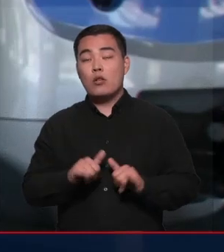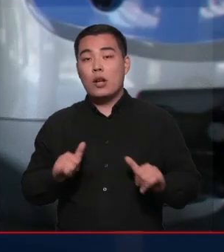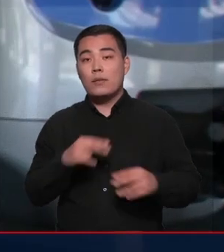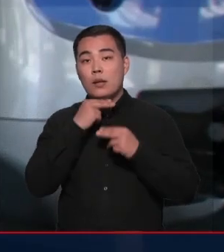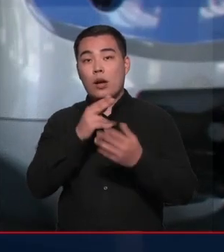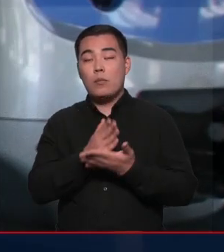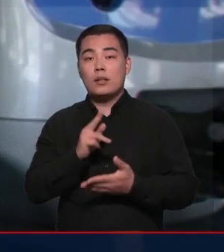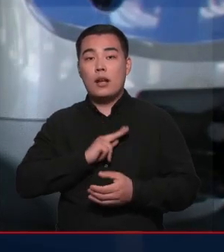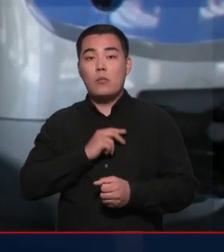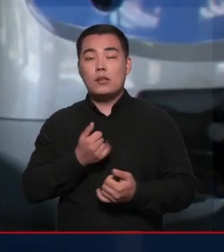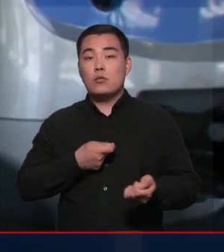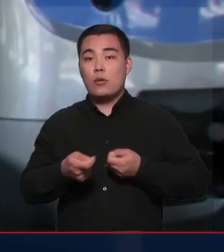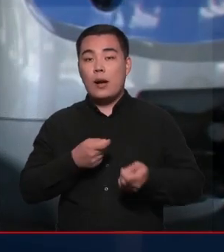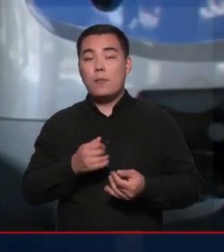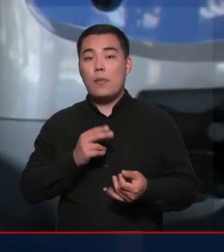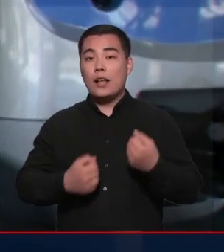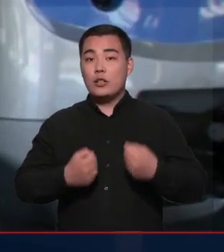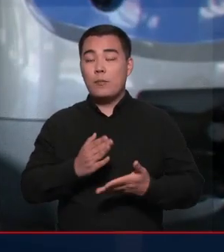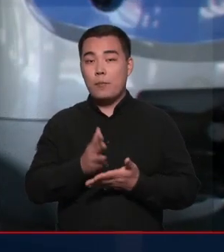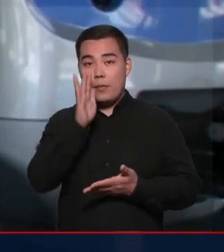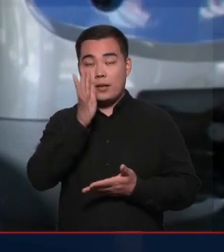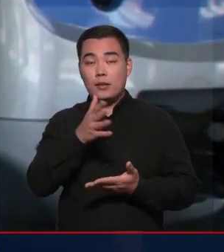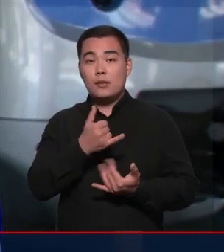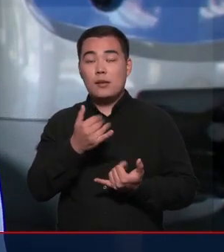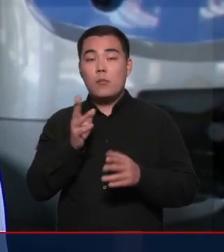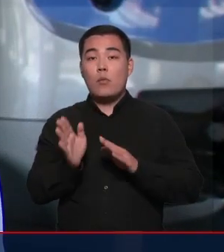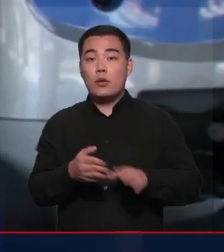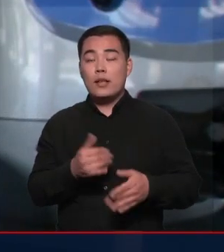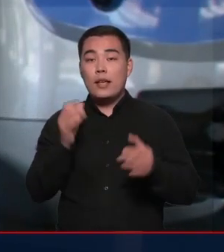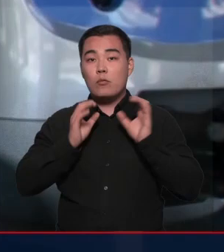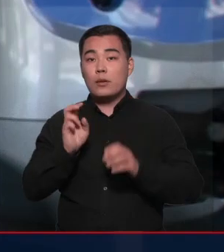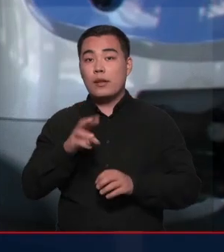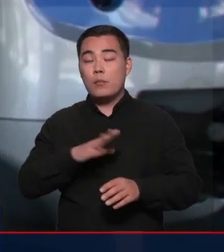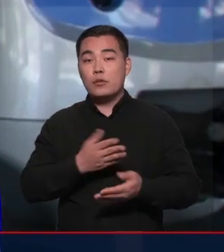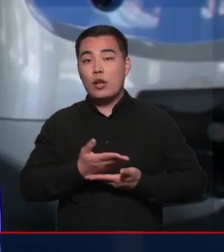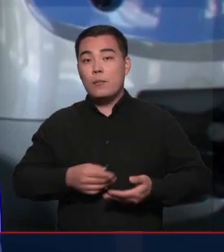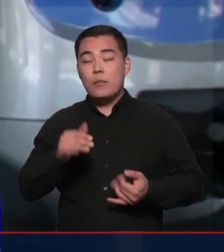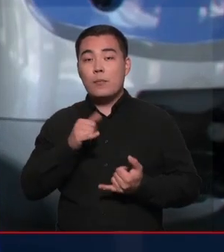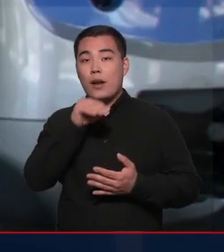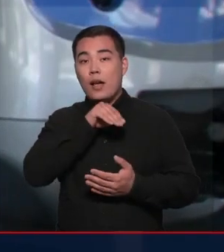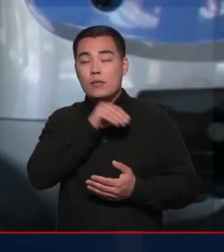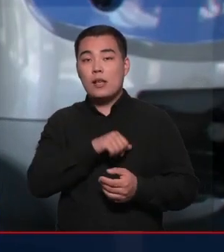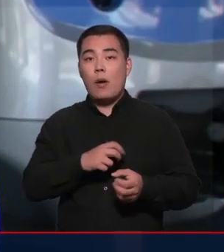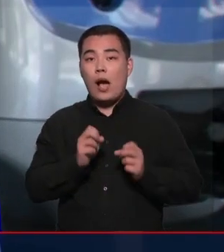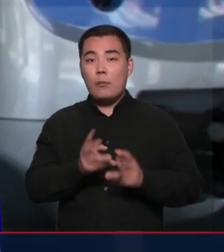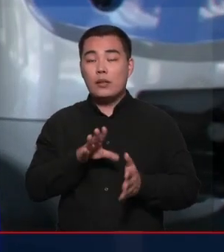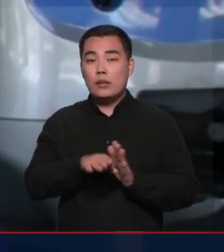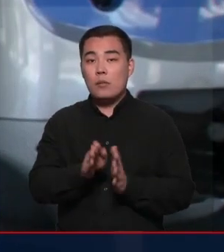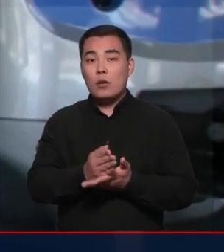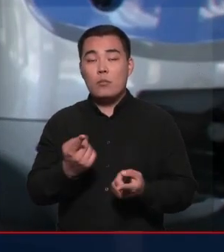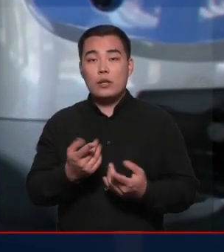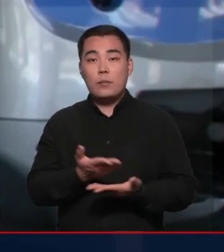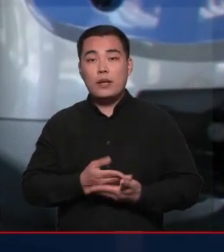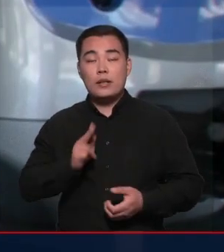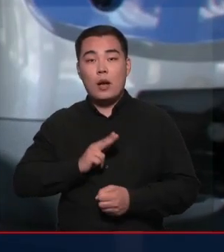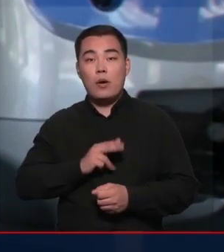Я работаю здесь машинистом 5 лет, пришел сюда после института. Наша профессия входит в категорию особо опасных, потому что мы работаем